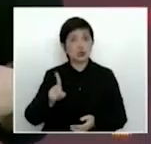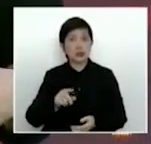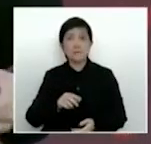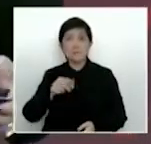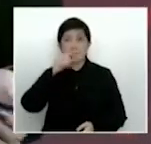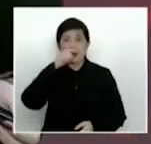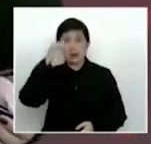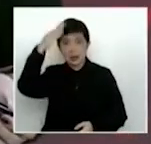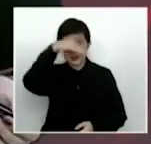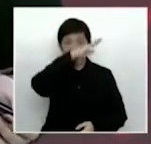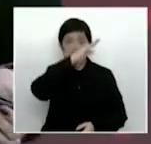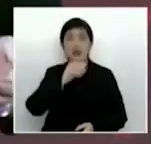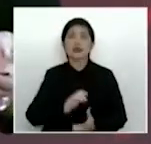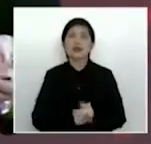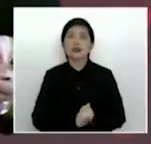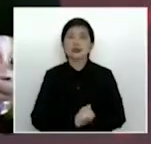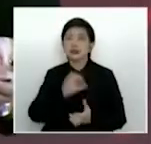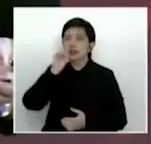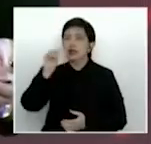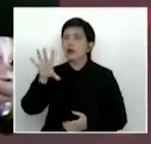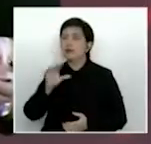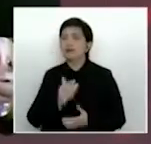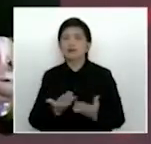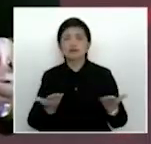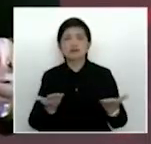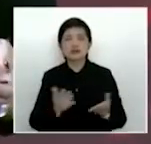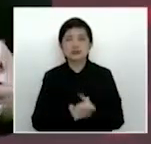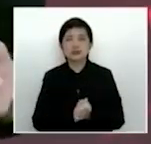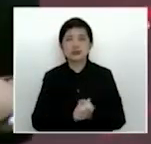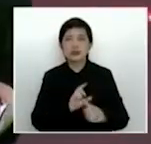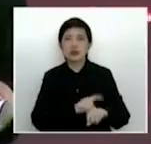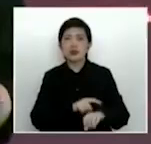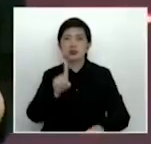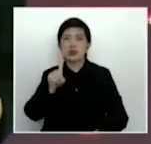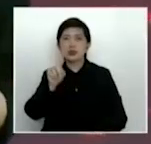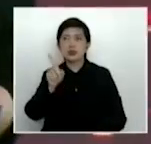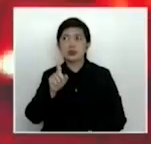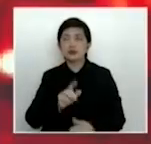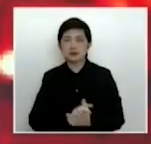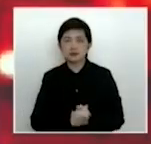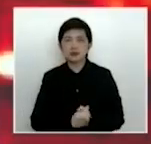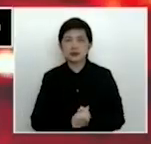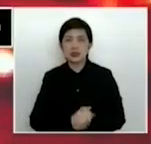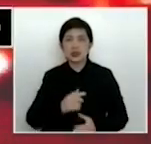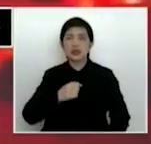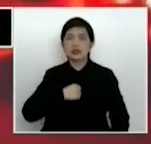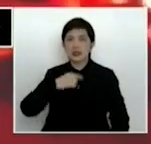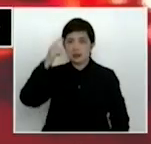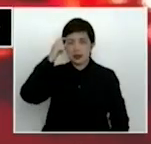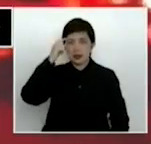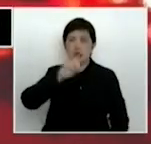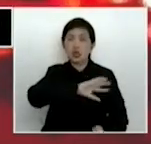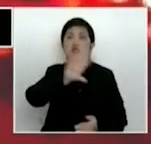kami untuk merespon tanggapan dari dua calon gubernur yang telah dikemukakan waktu anda 1 menit Pak silakan I Saya kira